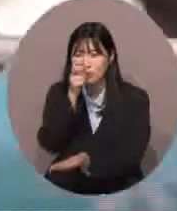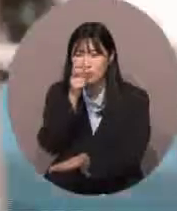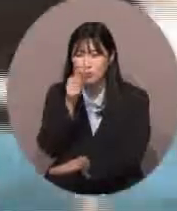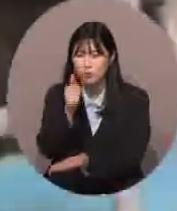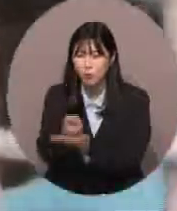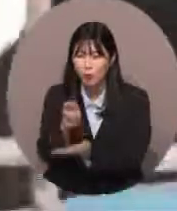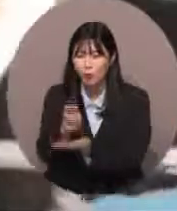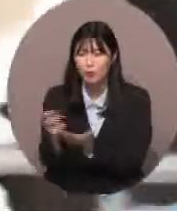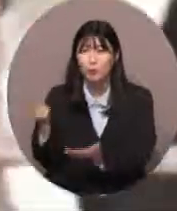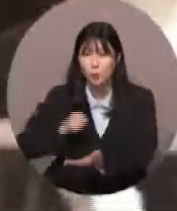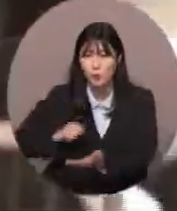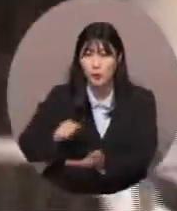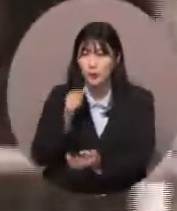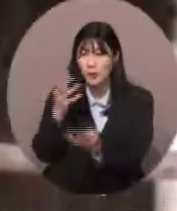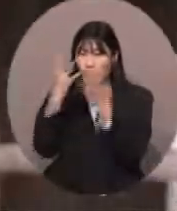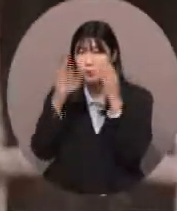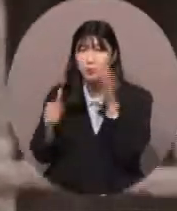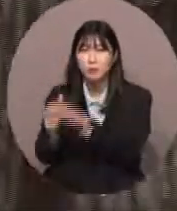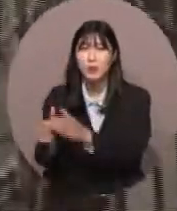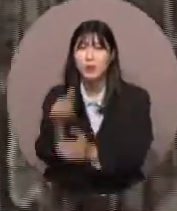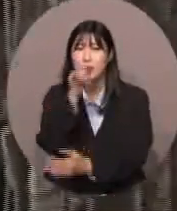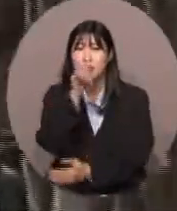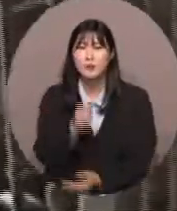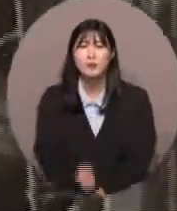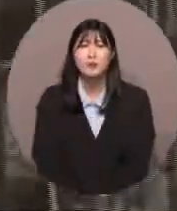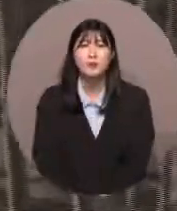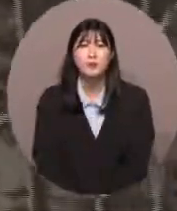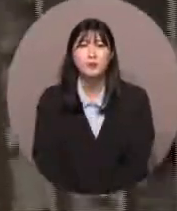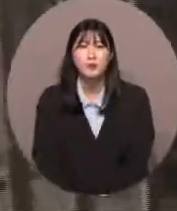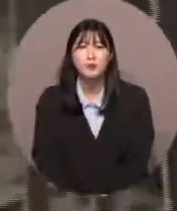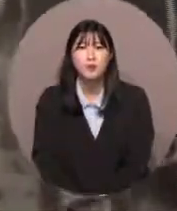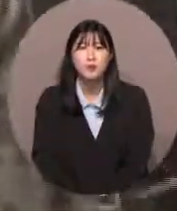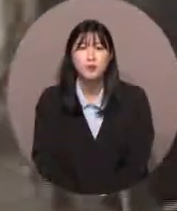판매업 위반 혐의로 검찰에 송치했습니다. MBC 뉴스 박선진입니다.